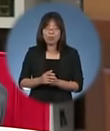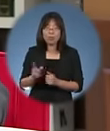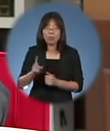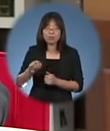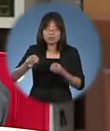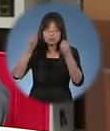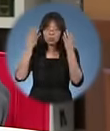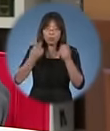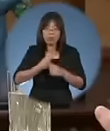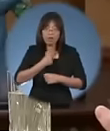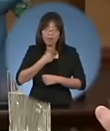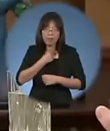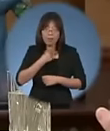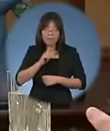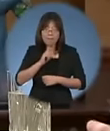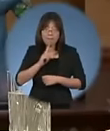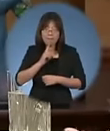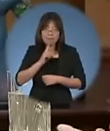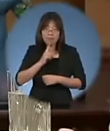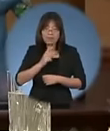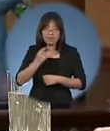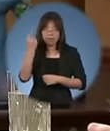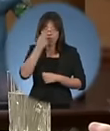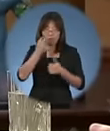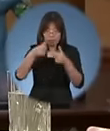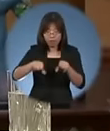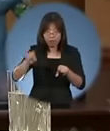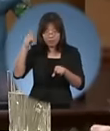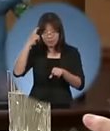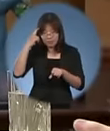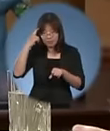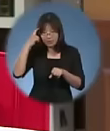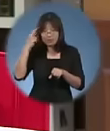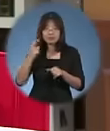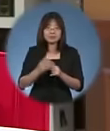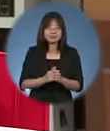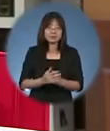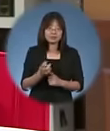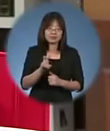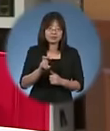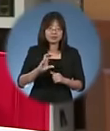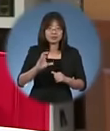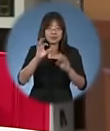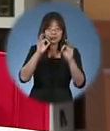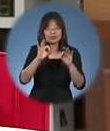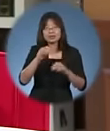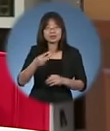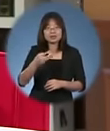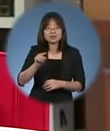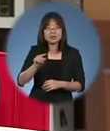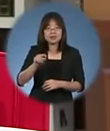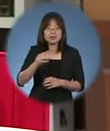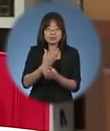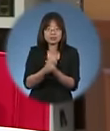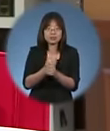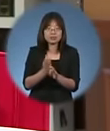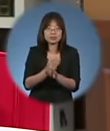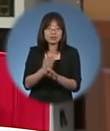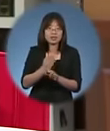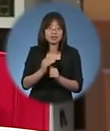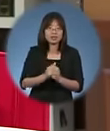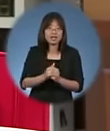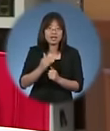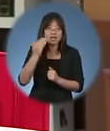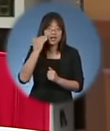것이 역사였어요. 일제 식민 통치 뭐 이런 것들. 그러니까 20세기를 보십시오. 1905년 을사 늑약부터 시작해서 한일